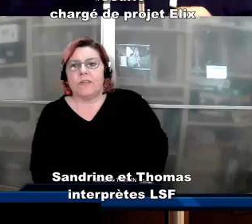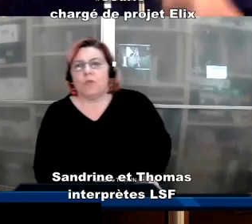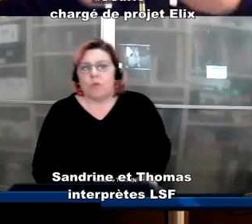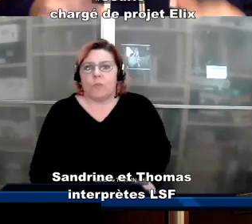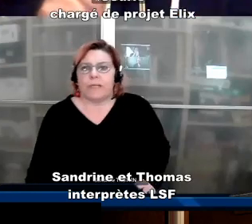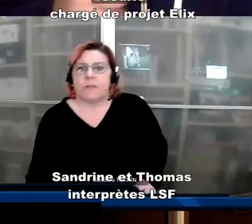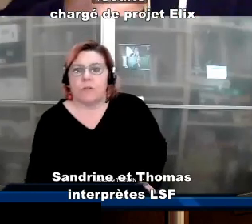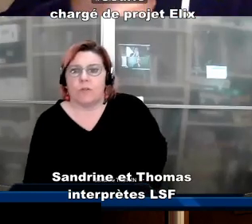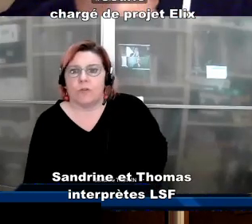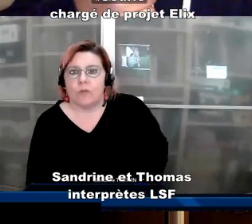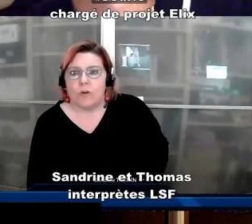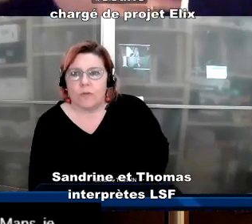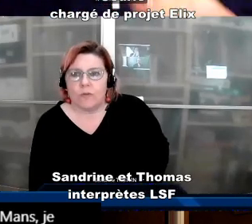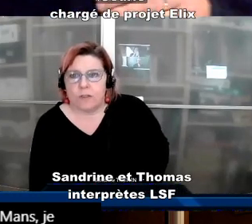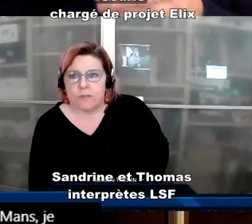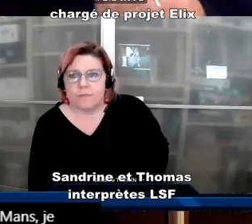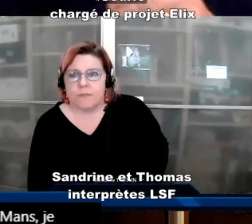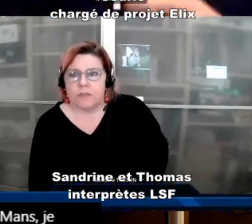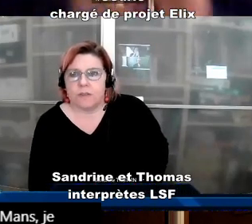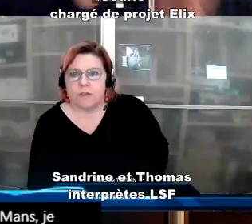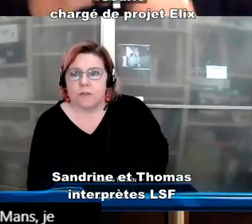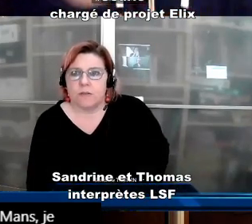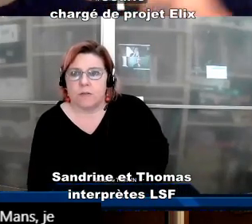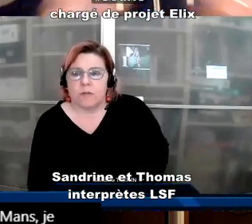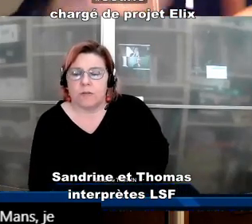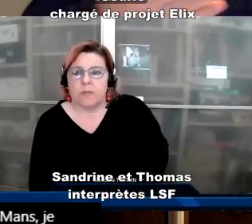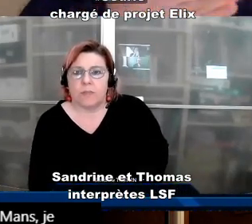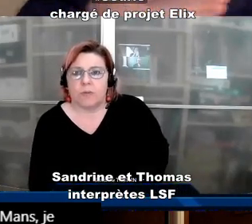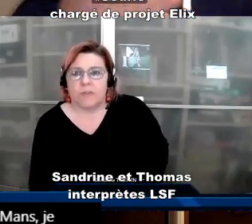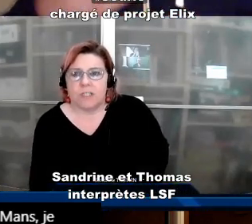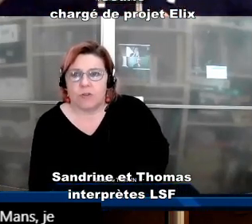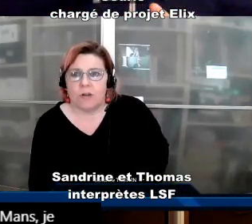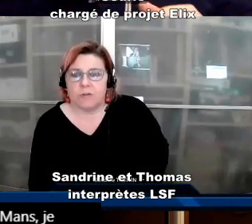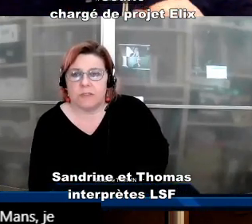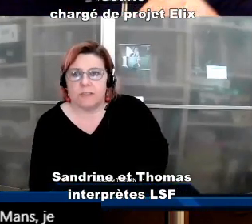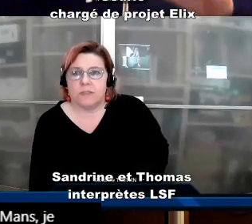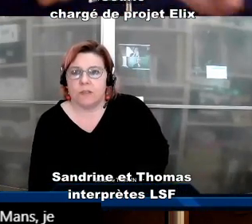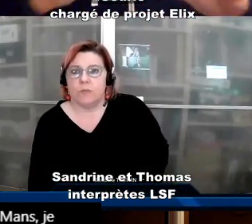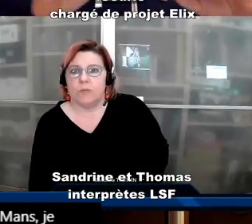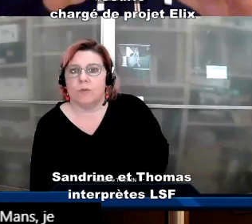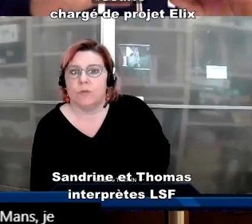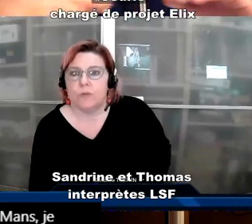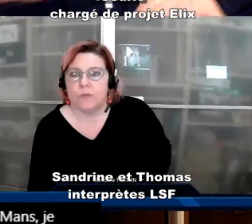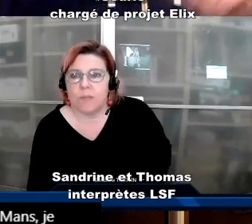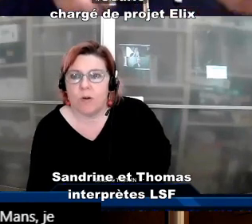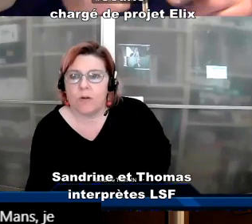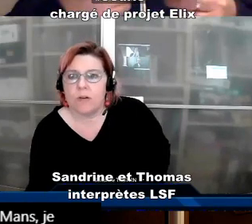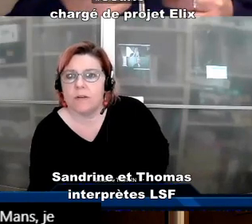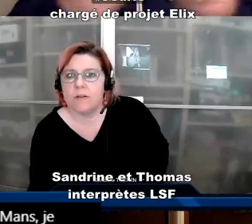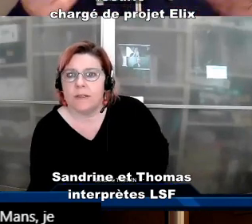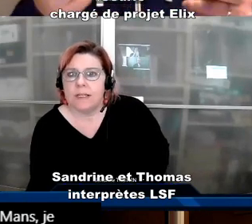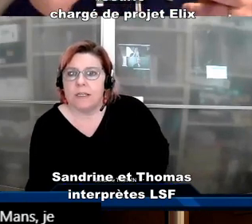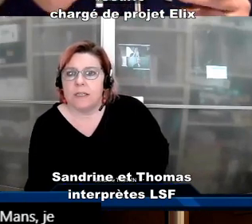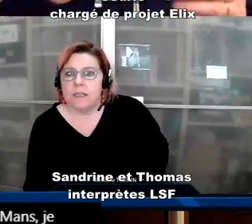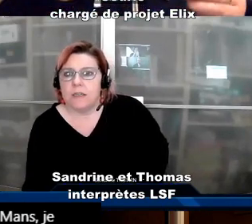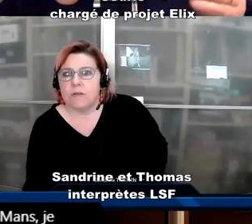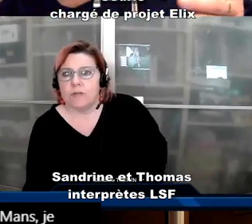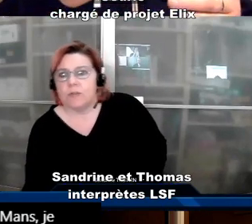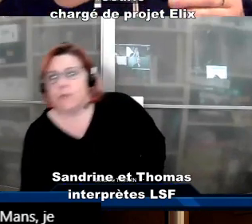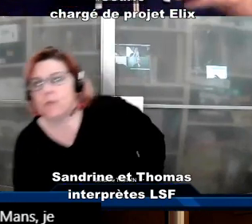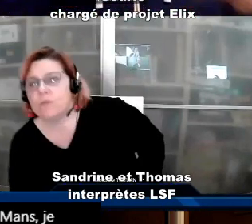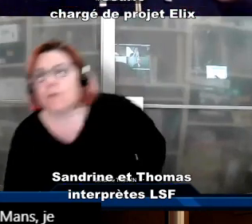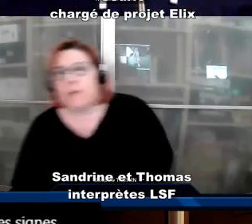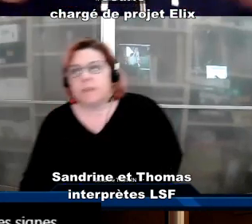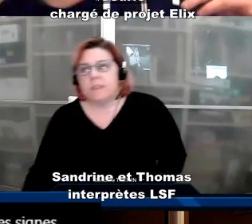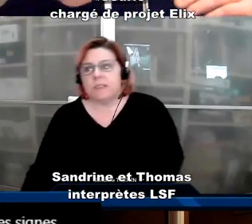Donc, je donne des cours aux personnes entendantes en apprentissage de la langue des signes comme deuxième langue. Et